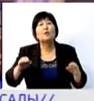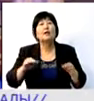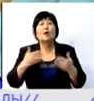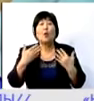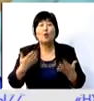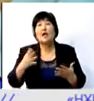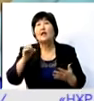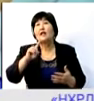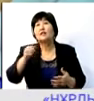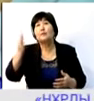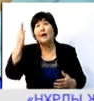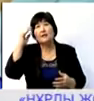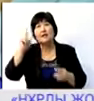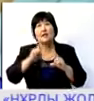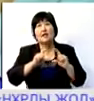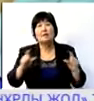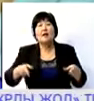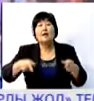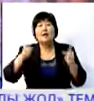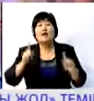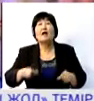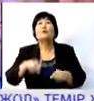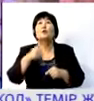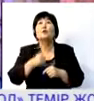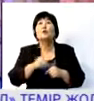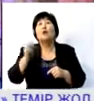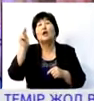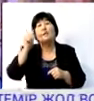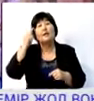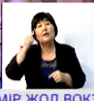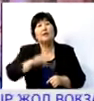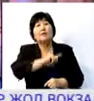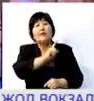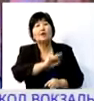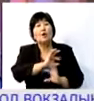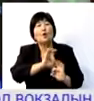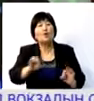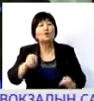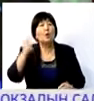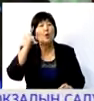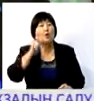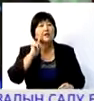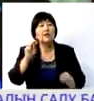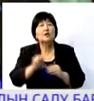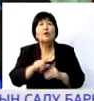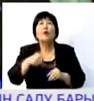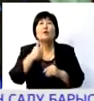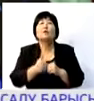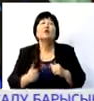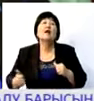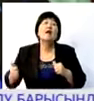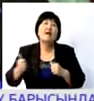болсақ, Назарбаев зияткерлік мектебінің нағыз көшбасшы, білімде де білікті, озық ойлы жастарды тәрбиелеуде көші